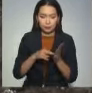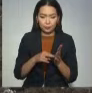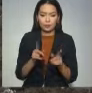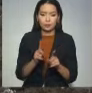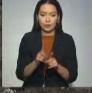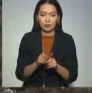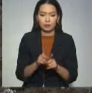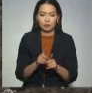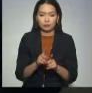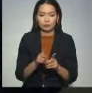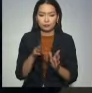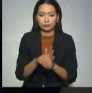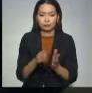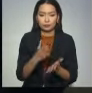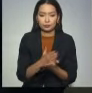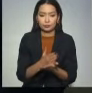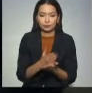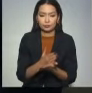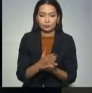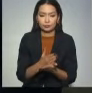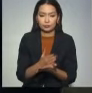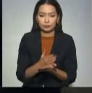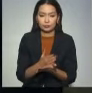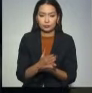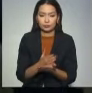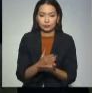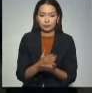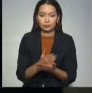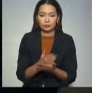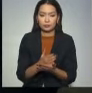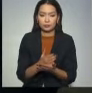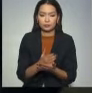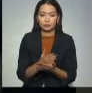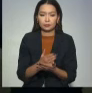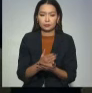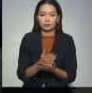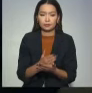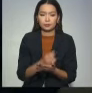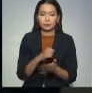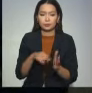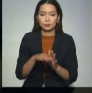3 корпусов. Птицеводство само по себе – это узкая